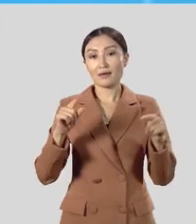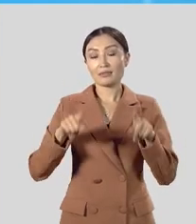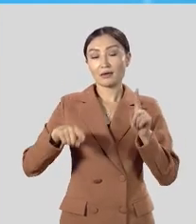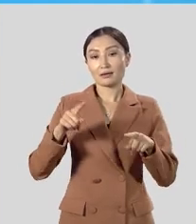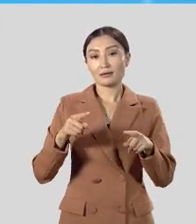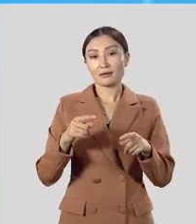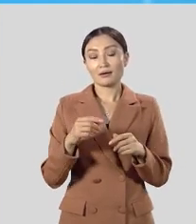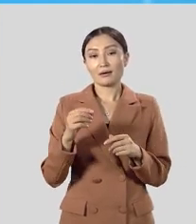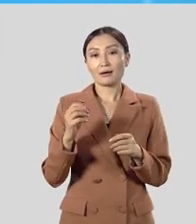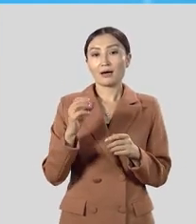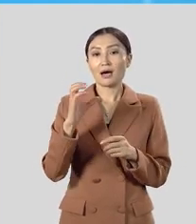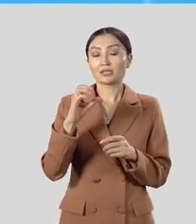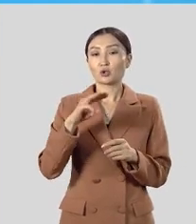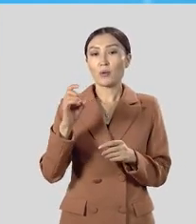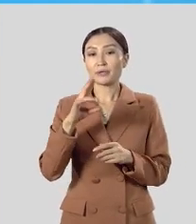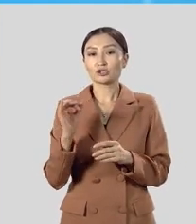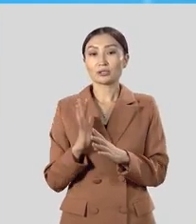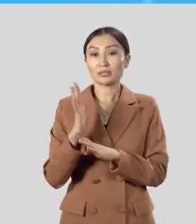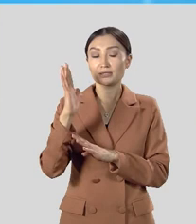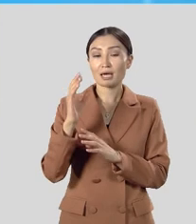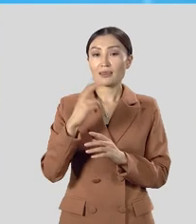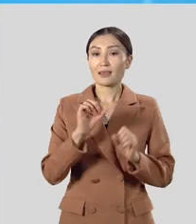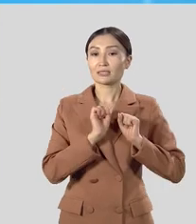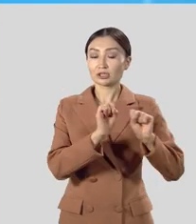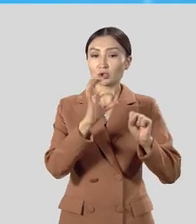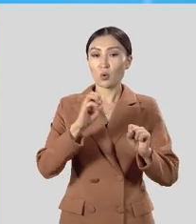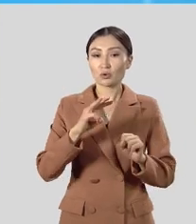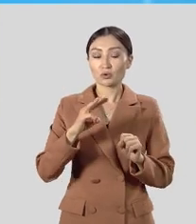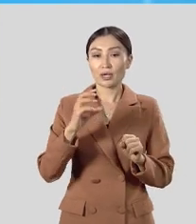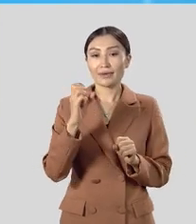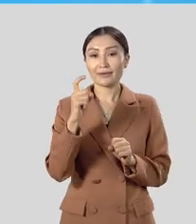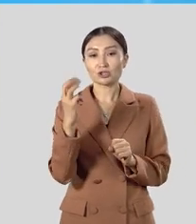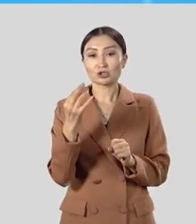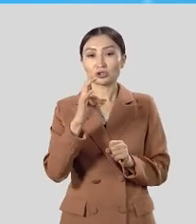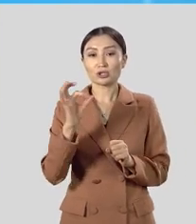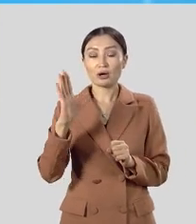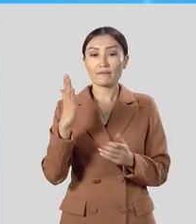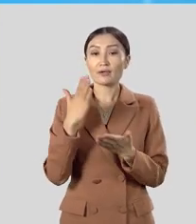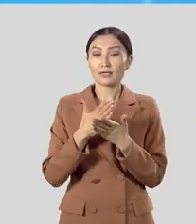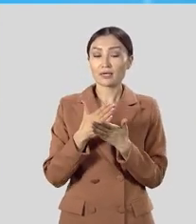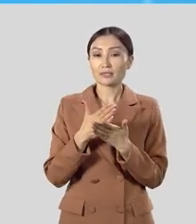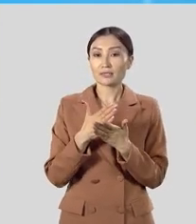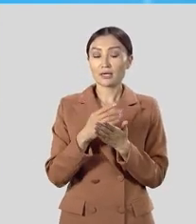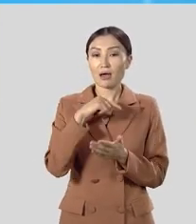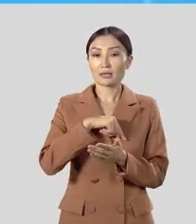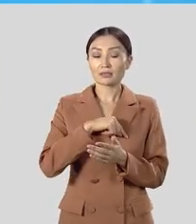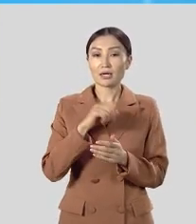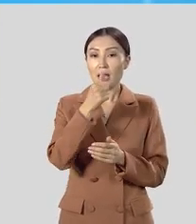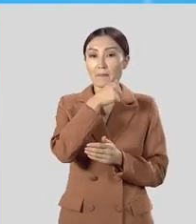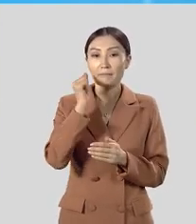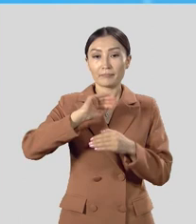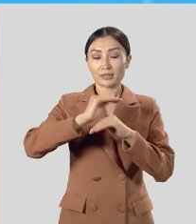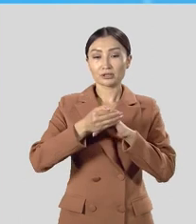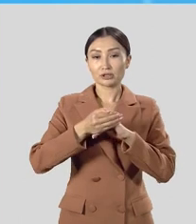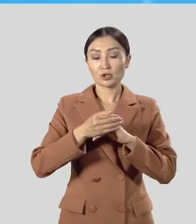некоторые тропические растения. Для защиты от хищников у организмов есть следующие приспособления. Маскирующая